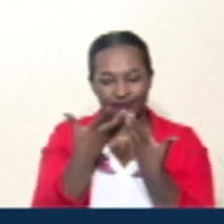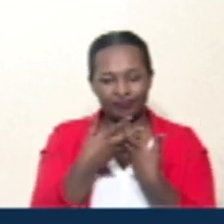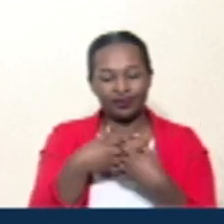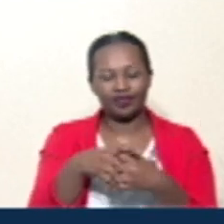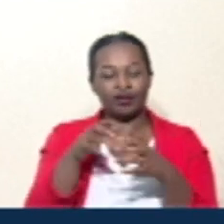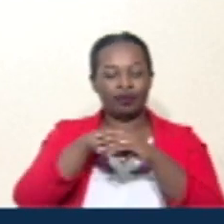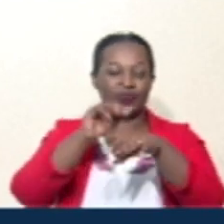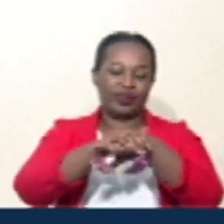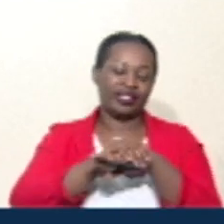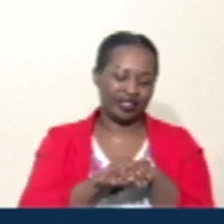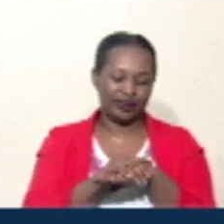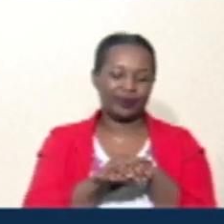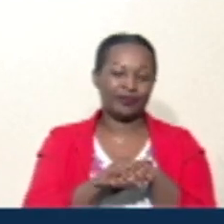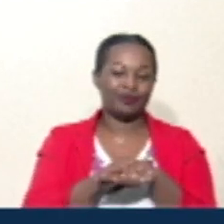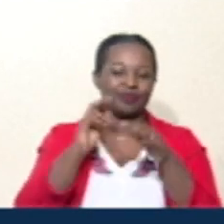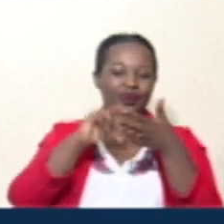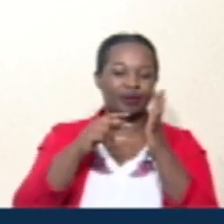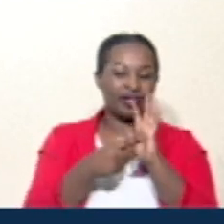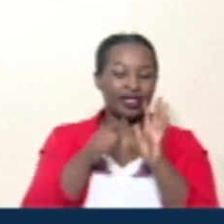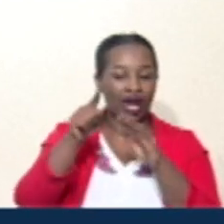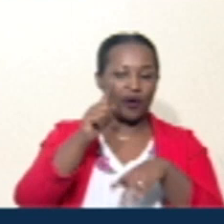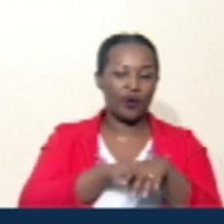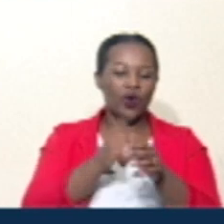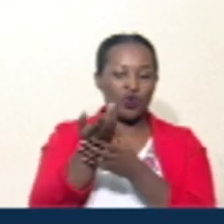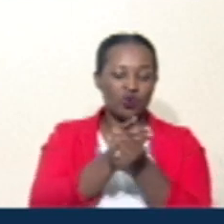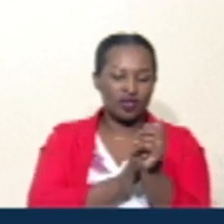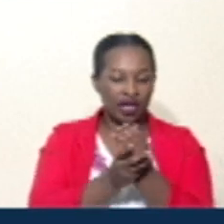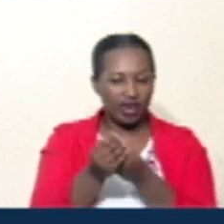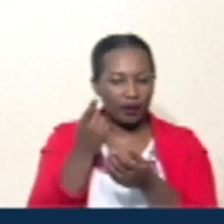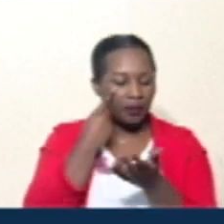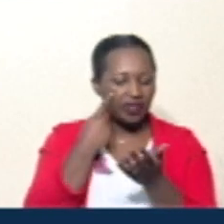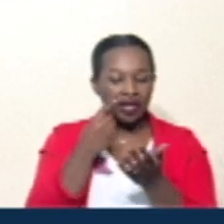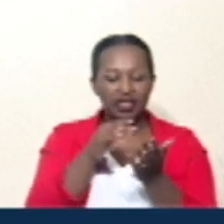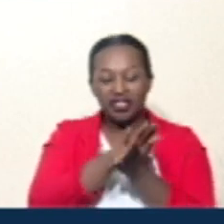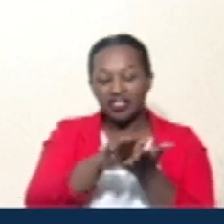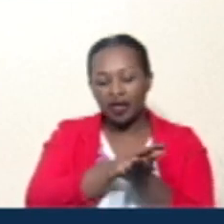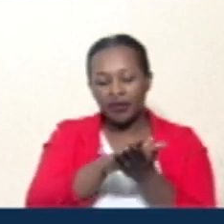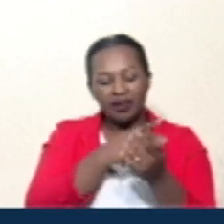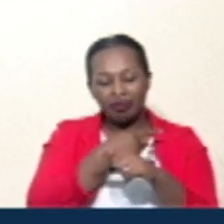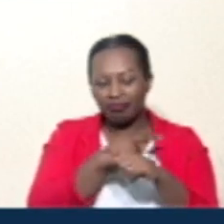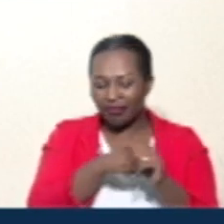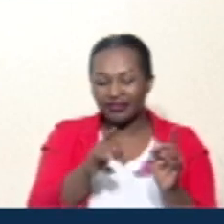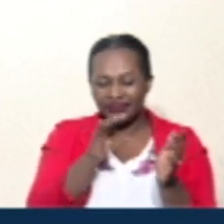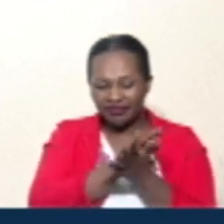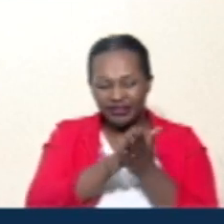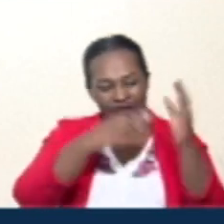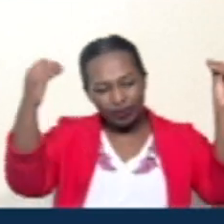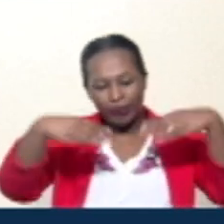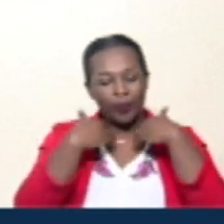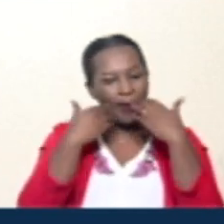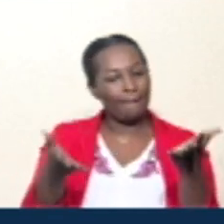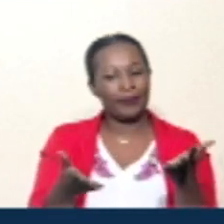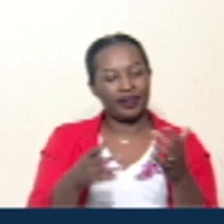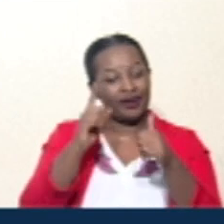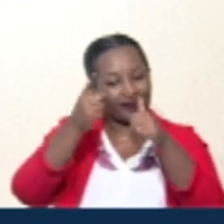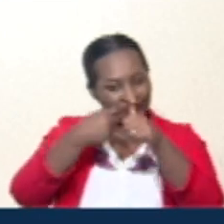ndimi z'amahanga no kuvuga ngo icyo gihe uzakaraba ubone uri gushyira isabune ariko isabune ntago iri kugufataho so ariko ku nshuro